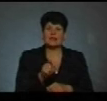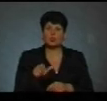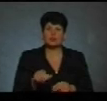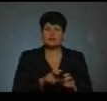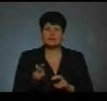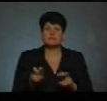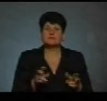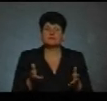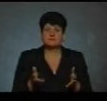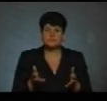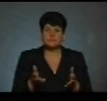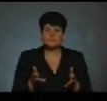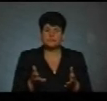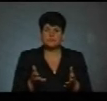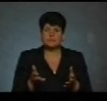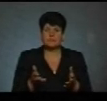пересуваються.